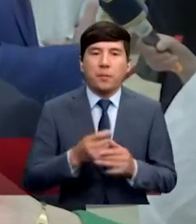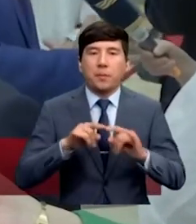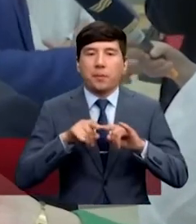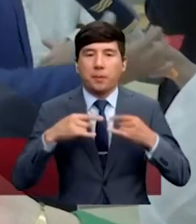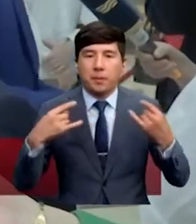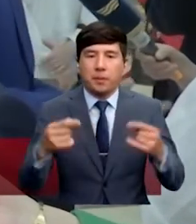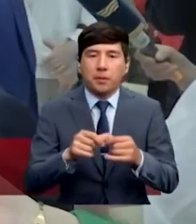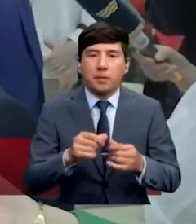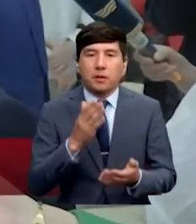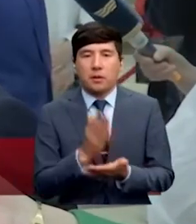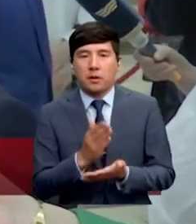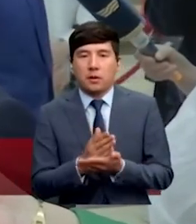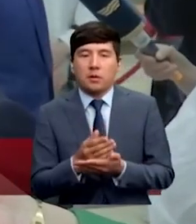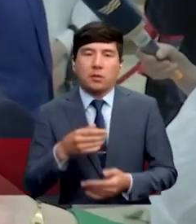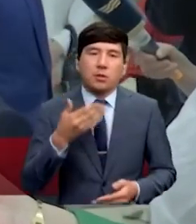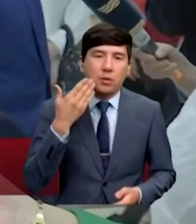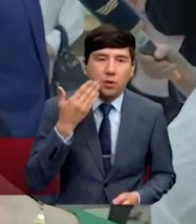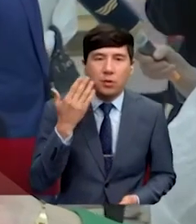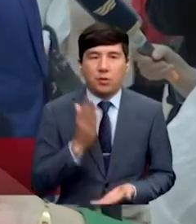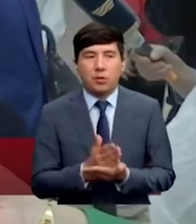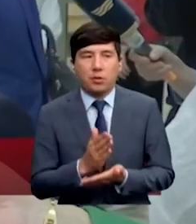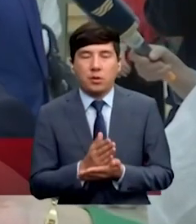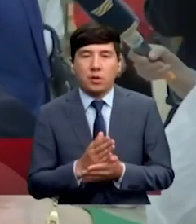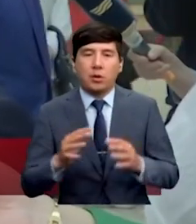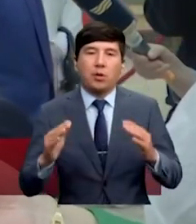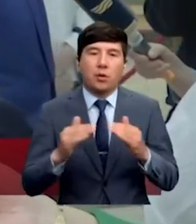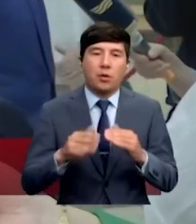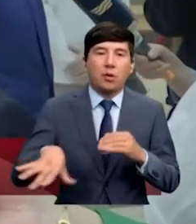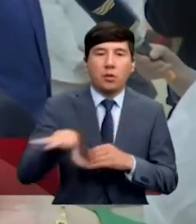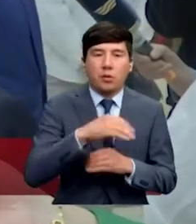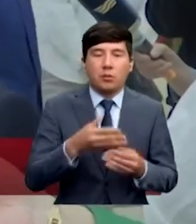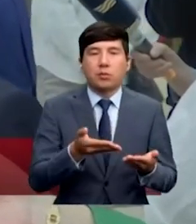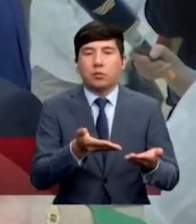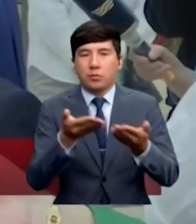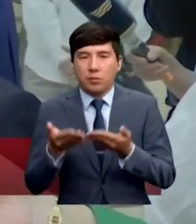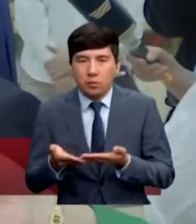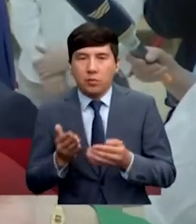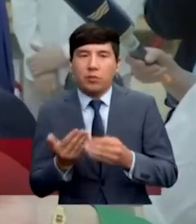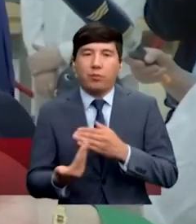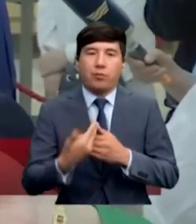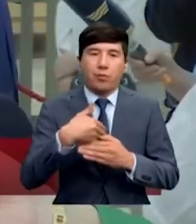деп, ол жағынан кішкене жеңілдеуім болған. Қазақтың қай үйіне барсам да Аллаға шүкір бізді кеңдікпен қарсы алып,